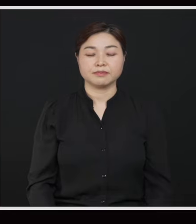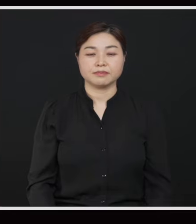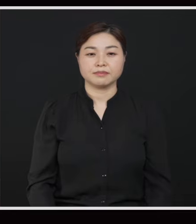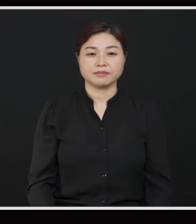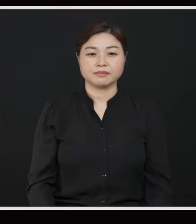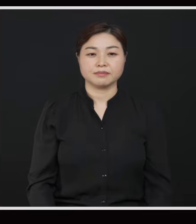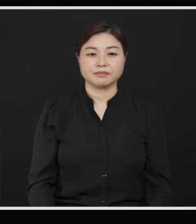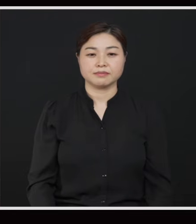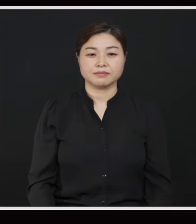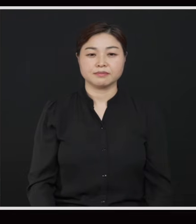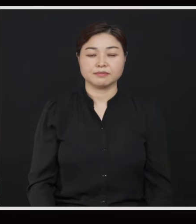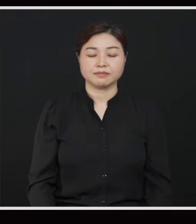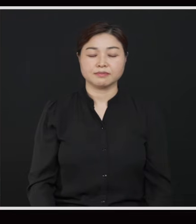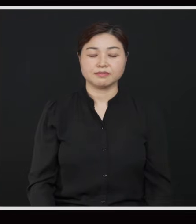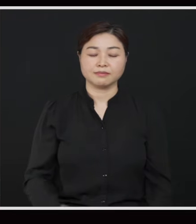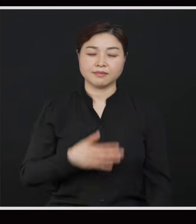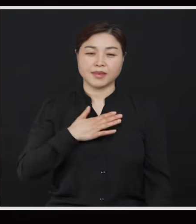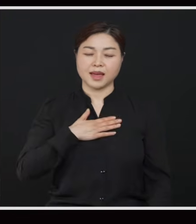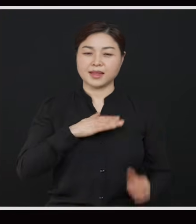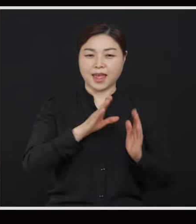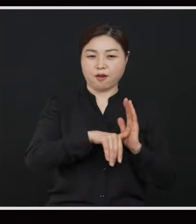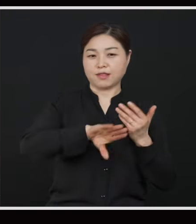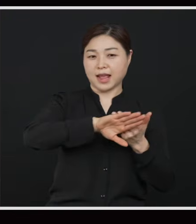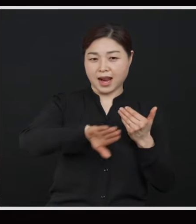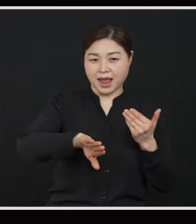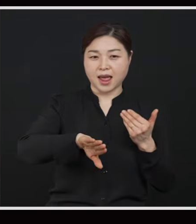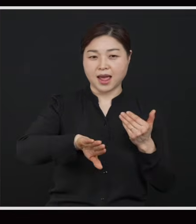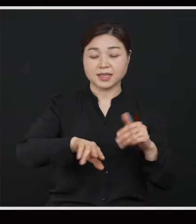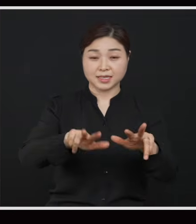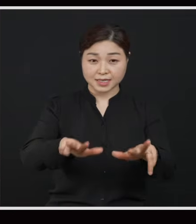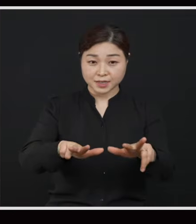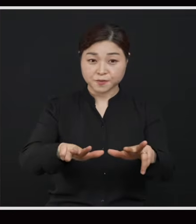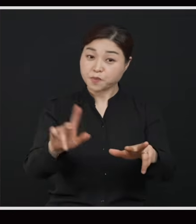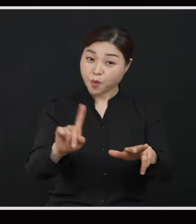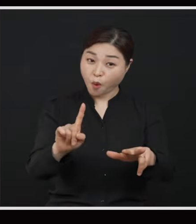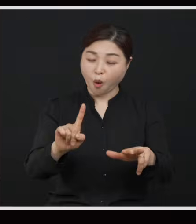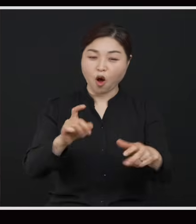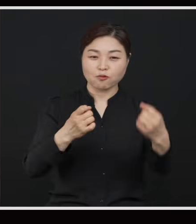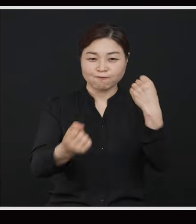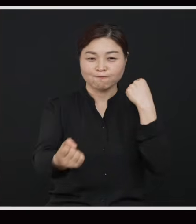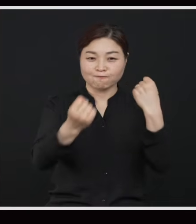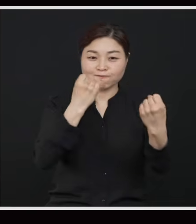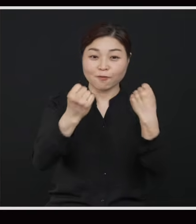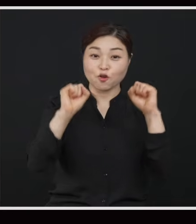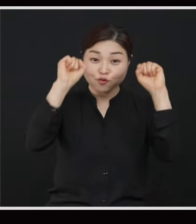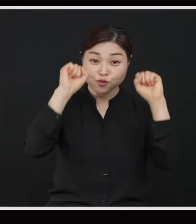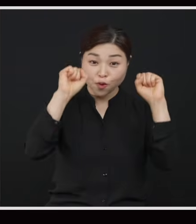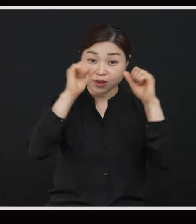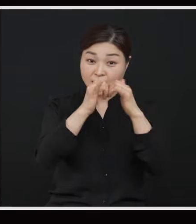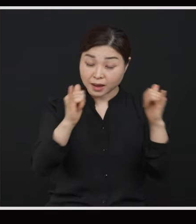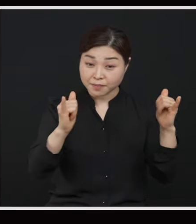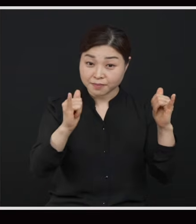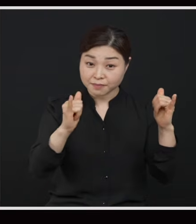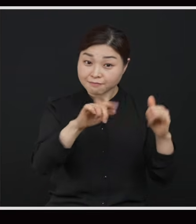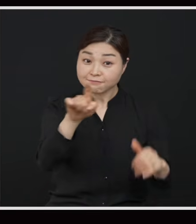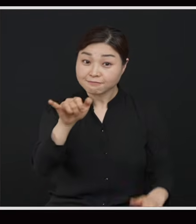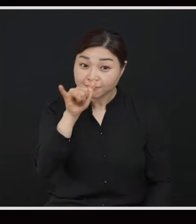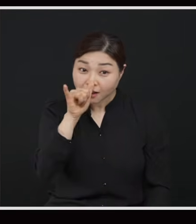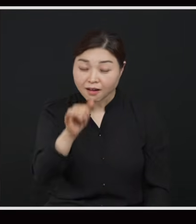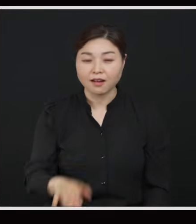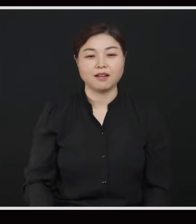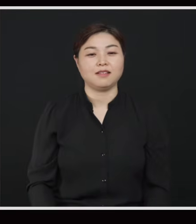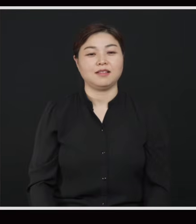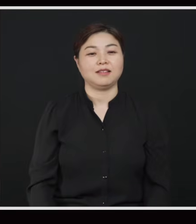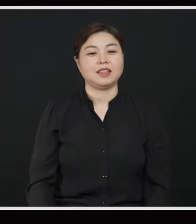이제 여러분들 중에 요즘 저희 때하고는 바뀌어가지고 웨이트 트레이닝 하시는 분들 좀